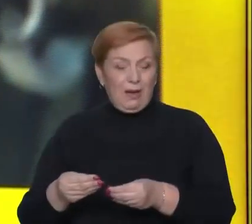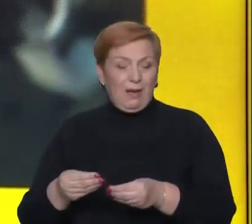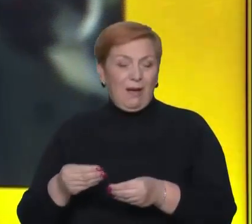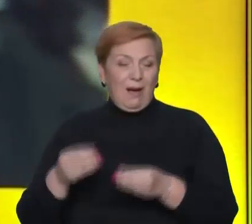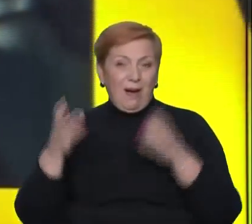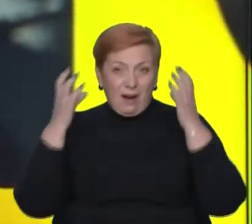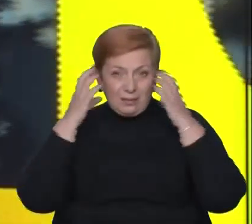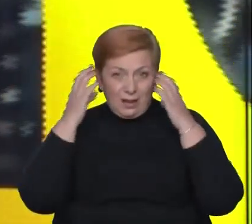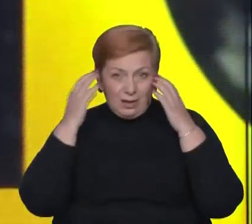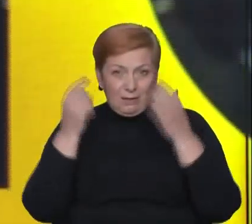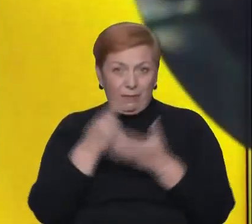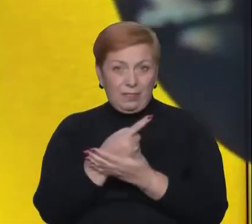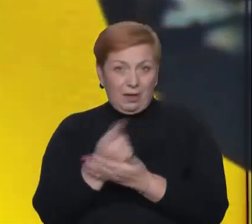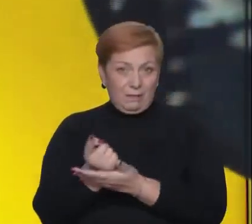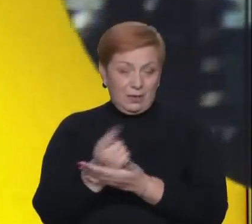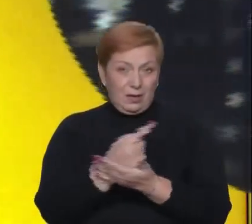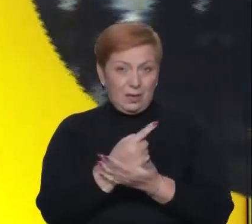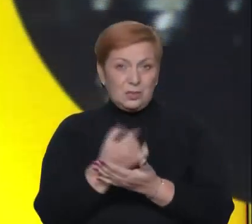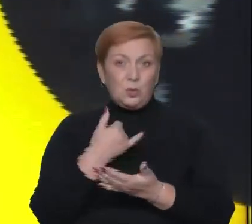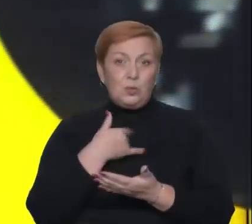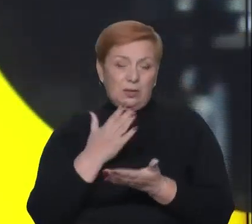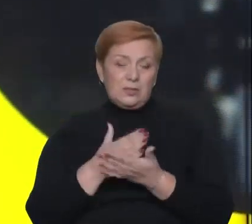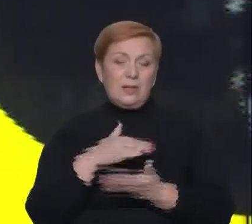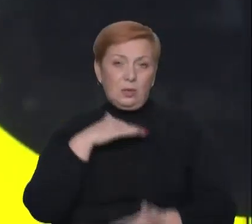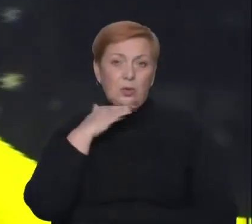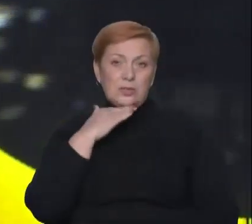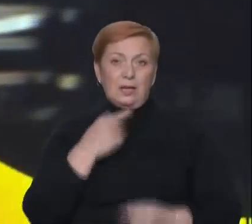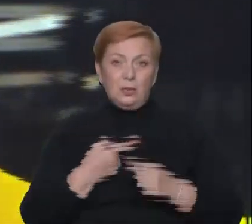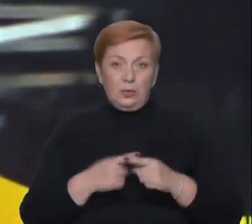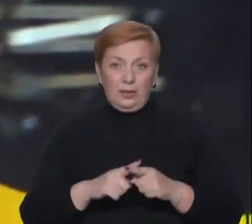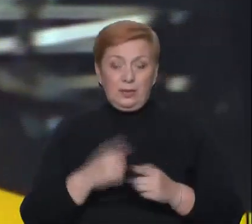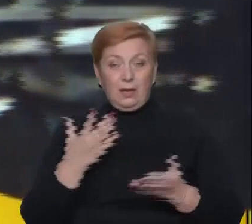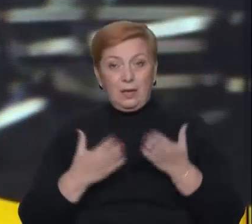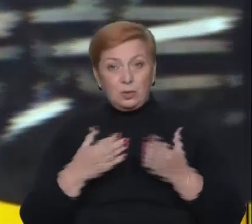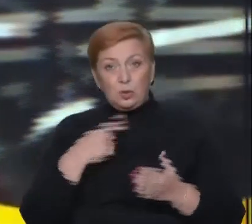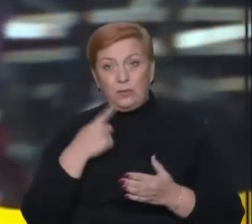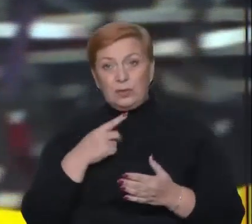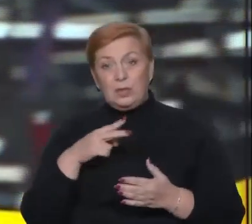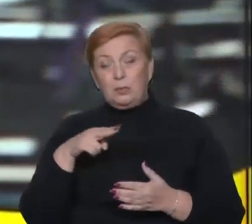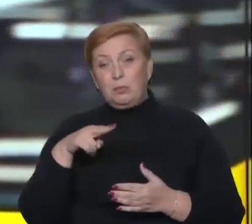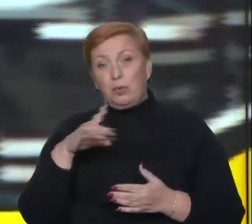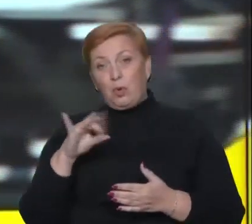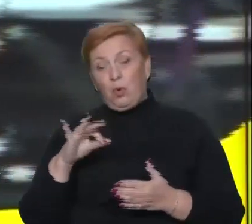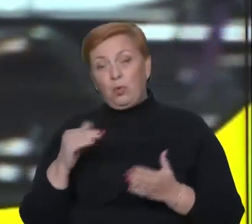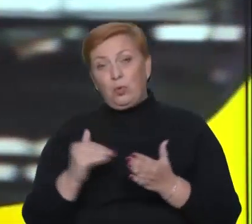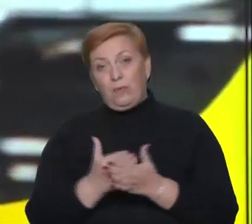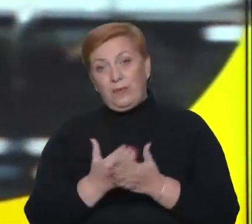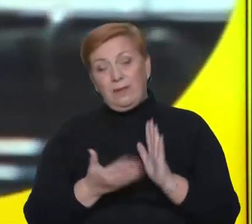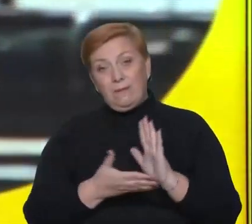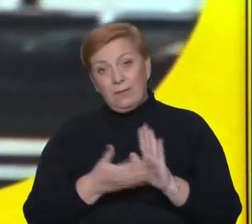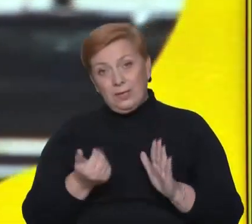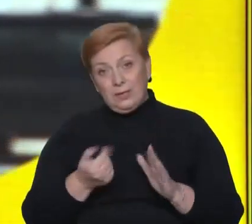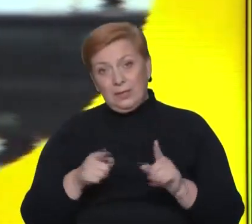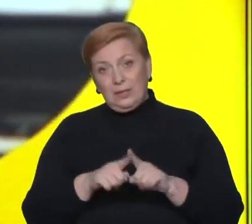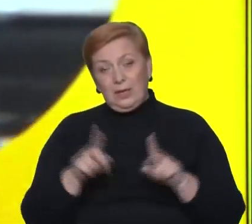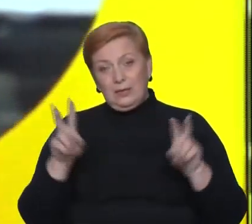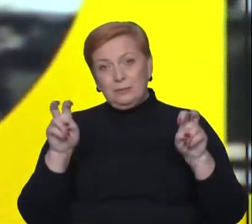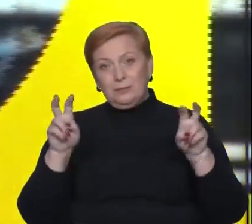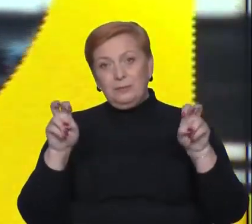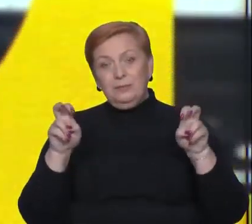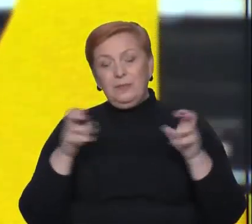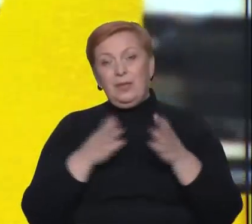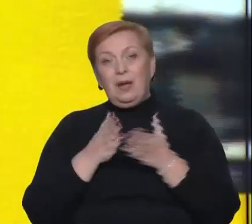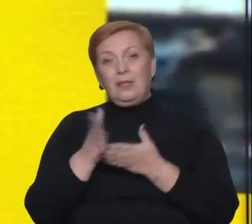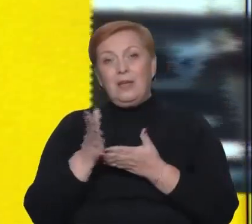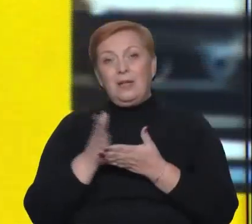застосовувалось, то ми насправді у нас є доволі достатньо техніки. Якщо казати про нові виклики, це ці так звані